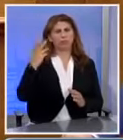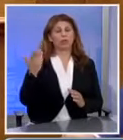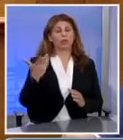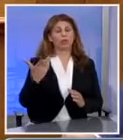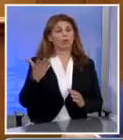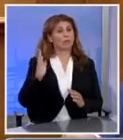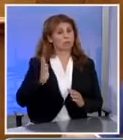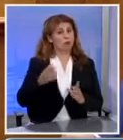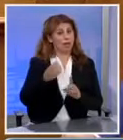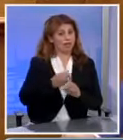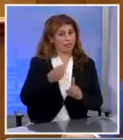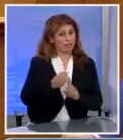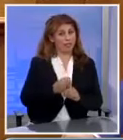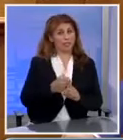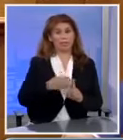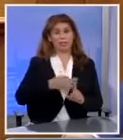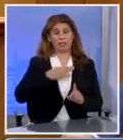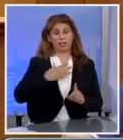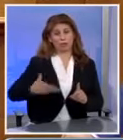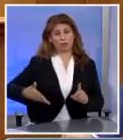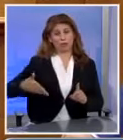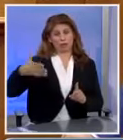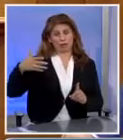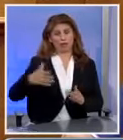να το διεκδικήσετε, κύριε Μητσοτάκη, όπως